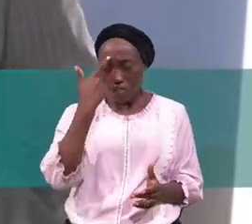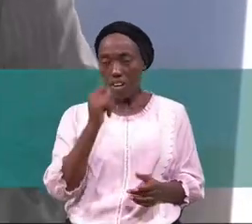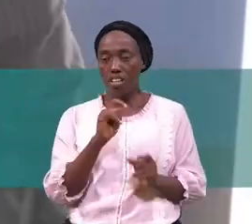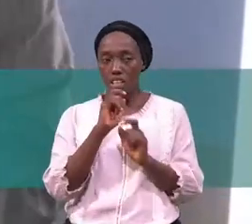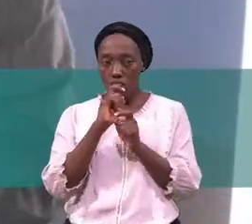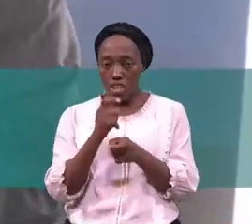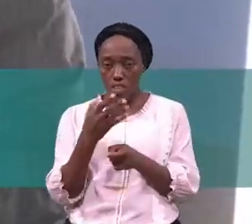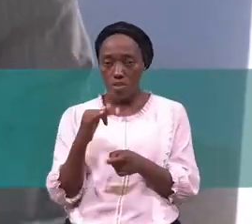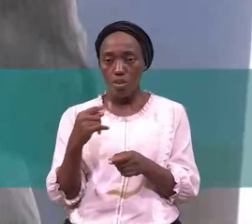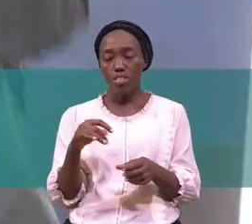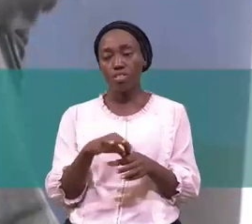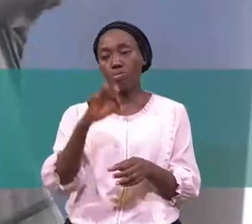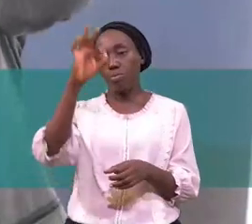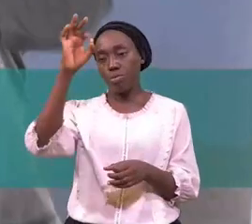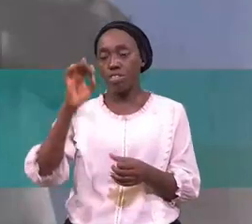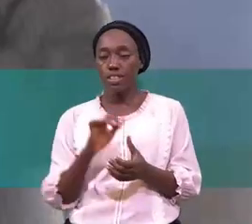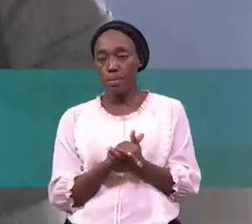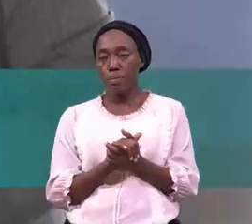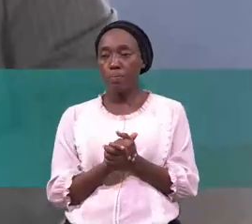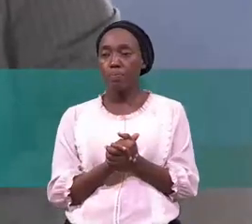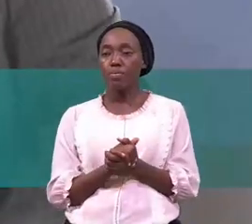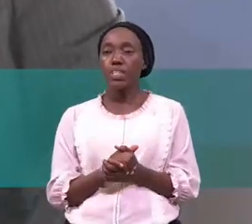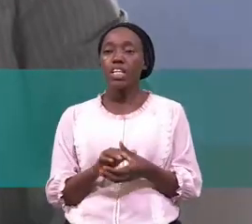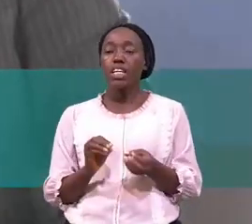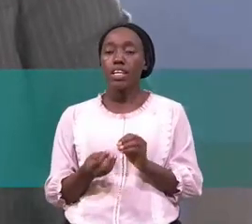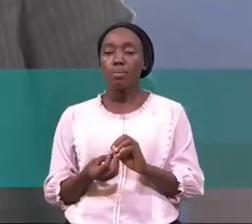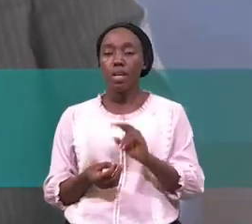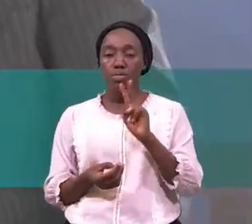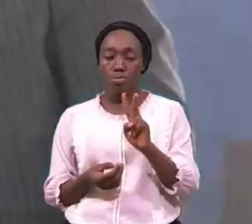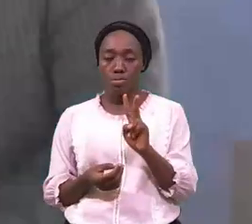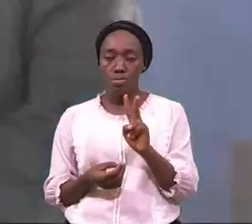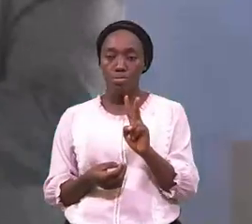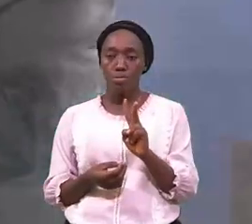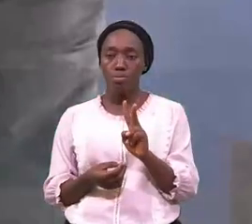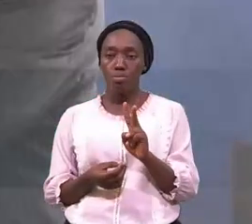prier passionnément pour le don de l'Esprit.